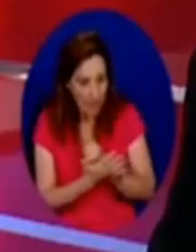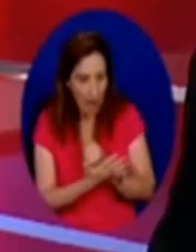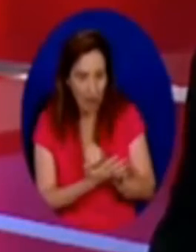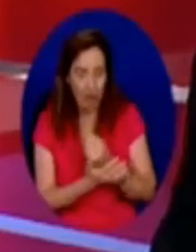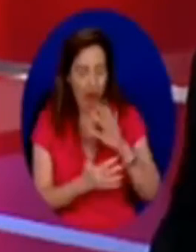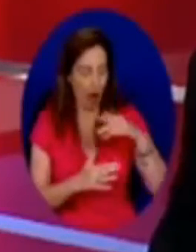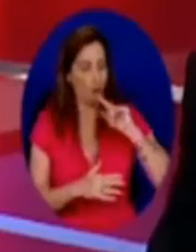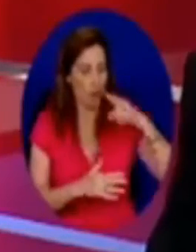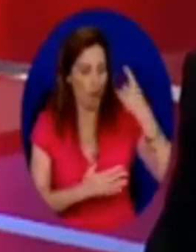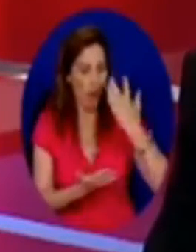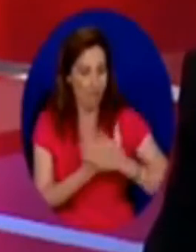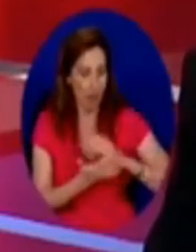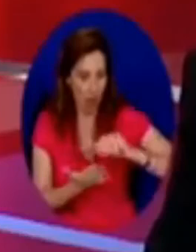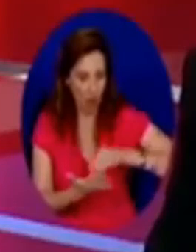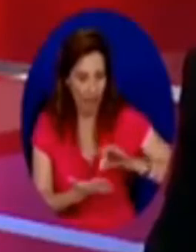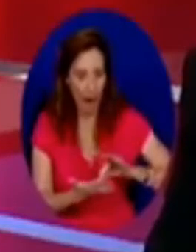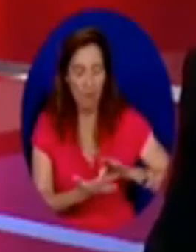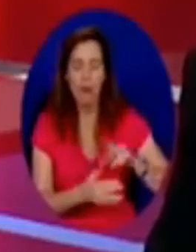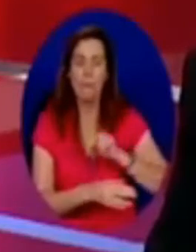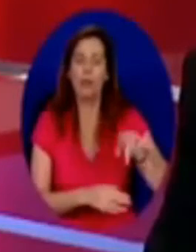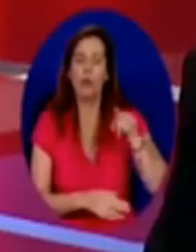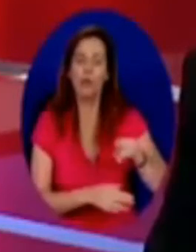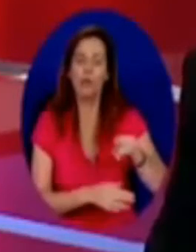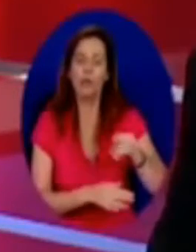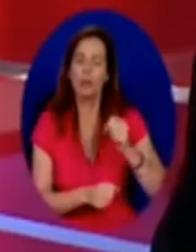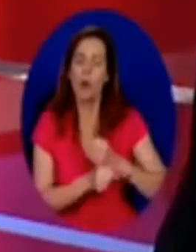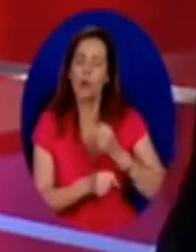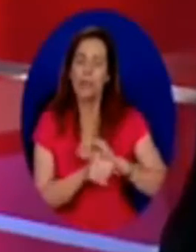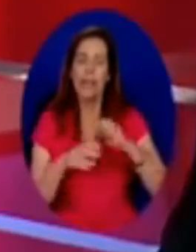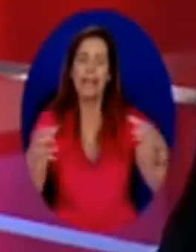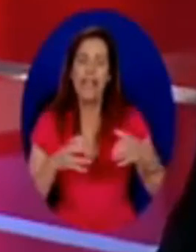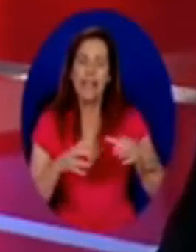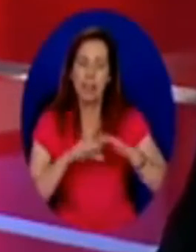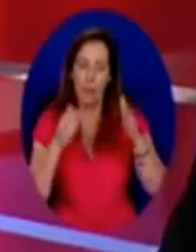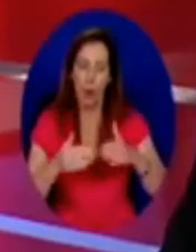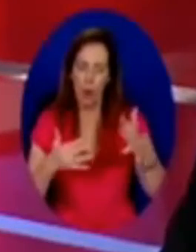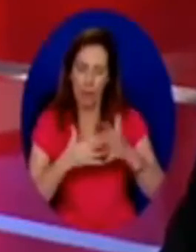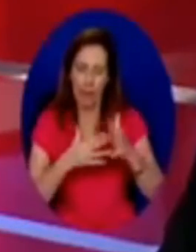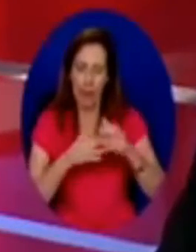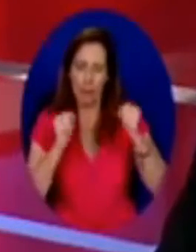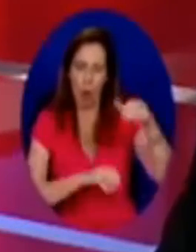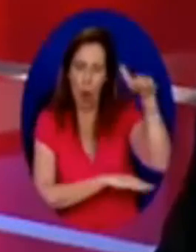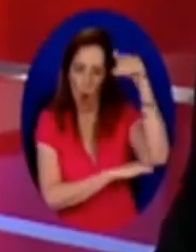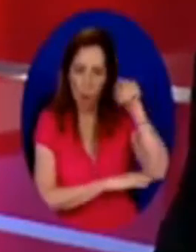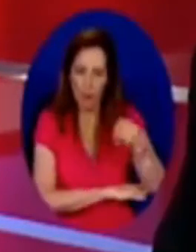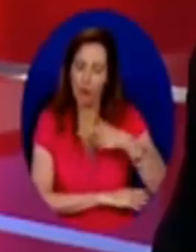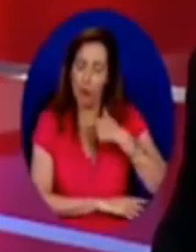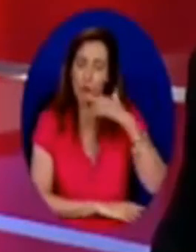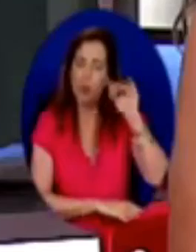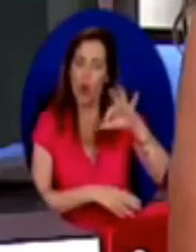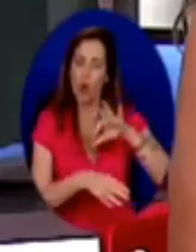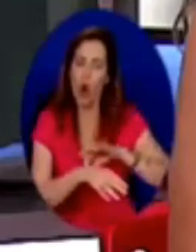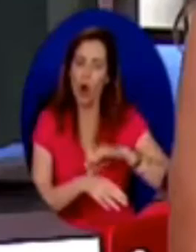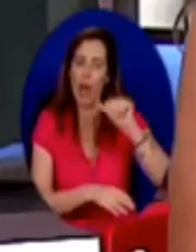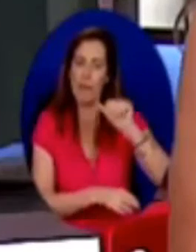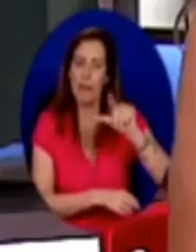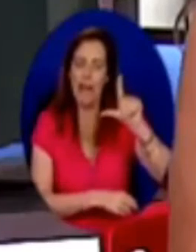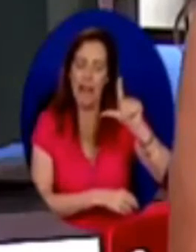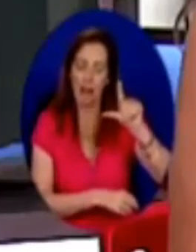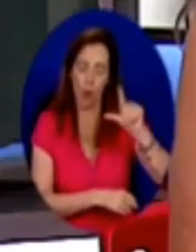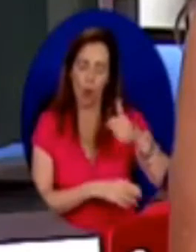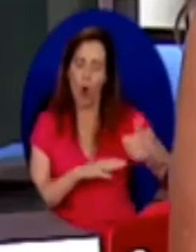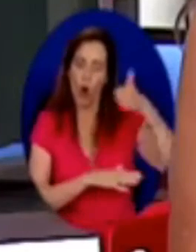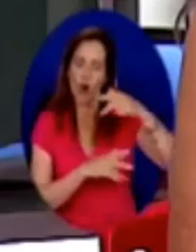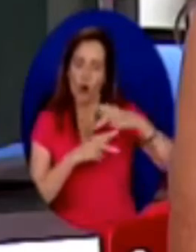במלות שנה וולדו בנושא הזה עוסק בין השר כנס במכון למחקרי ביטחון לאומי אנחנו אומרים שלום לדר אמילי לנדה הוא ראש